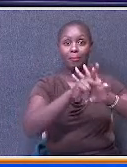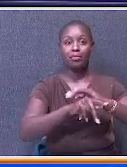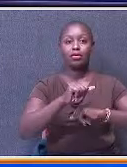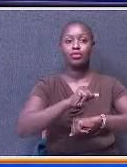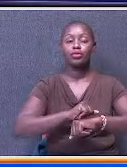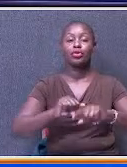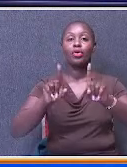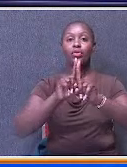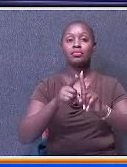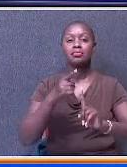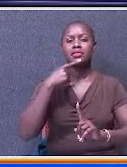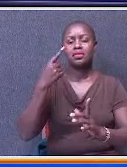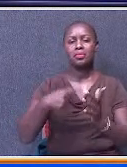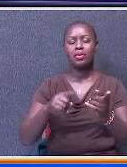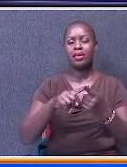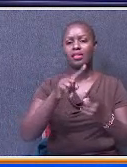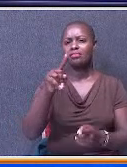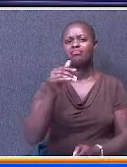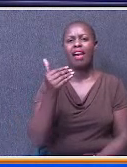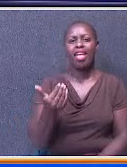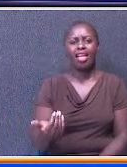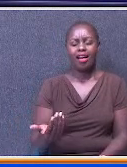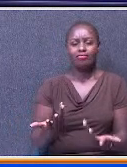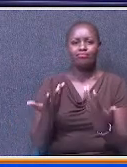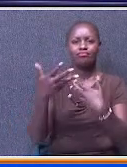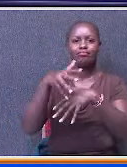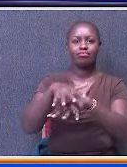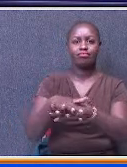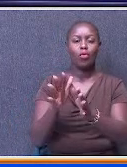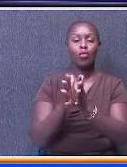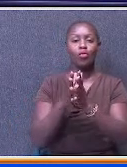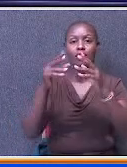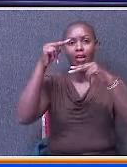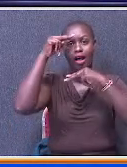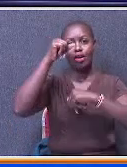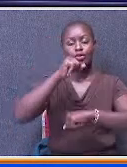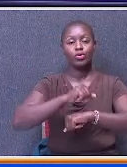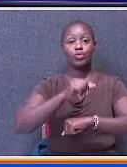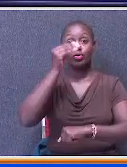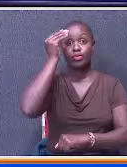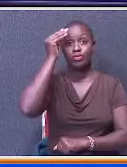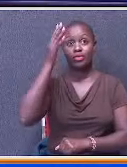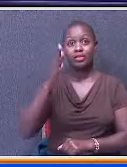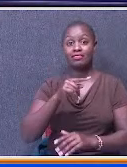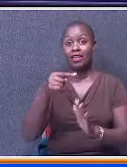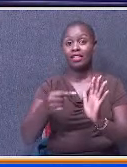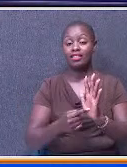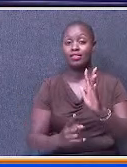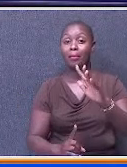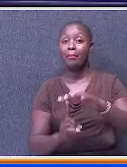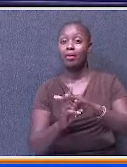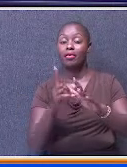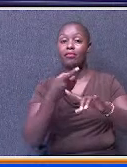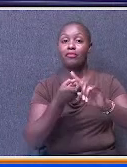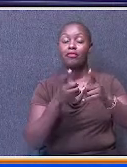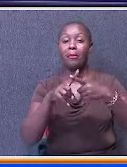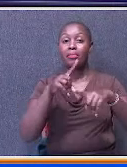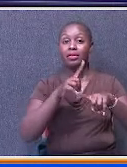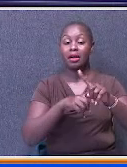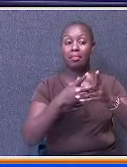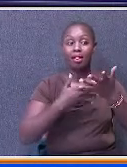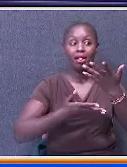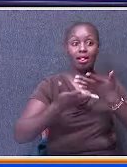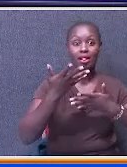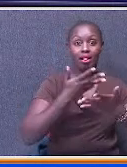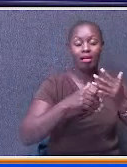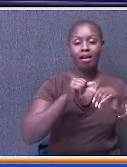huku wakidai kuwa ni wachanga mno kutangamana na wanafunzi wa sekondari. Haya yaliibuka katika vikao vya kukusanya maoni